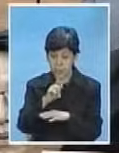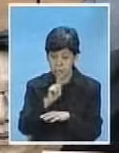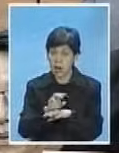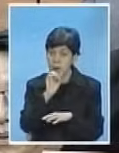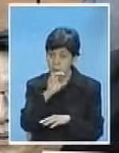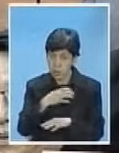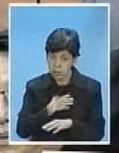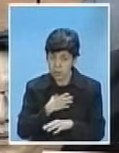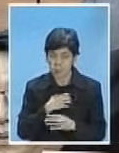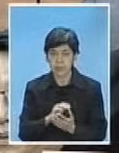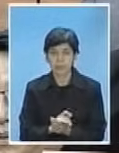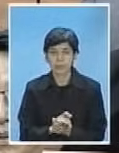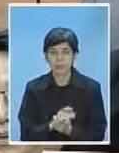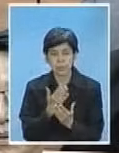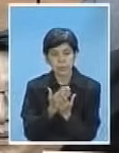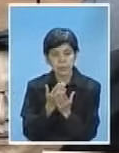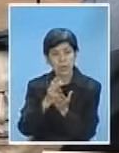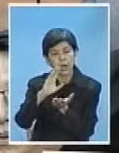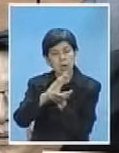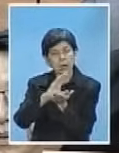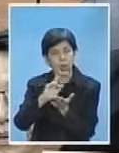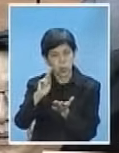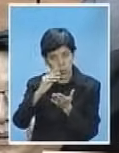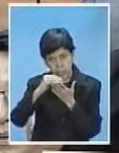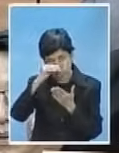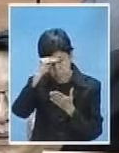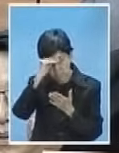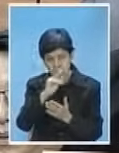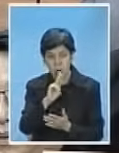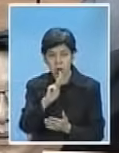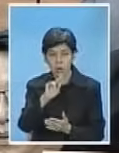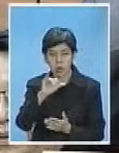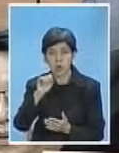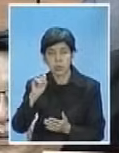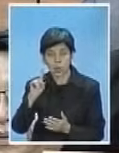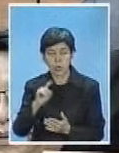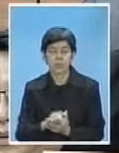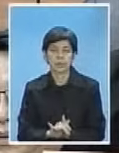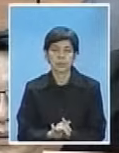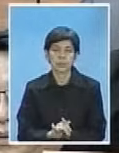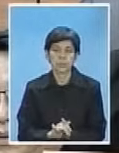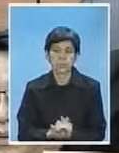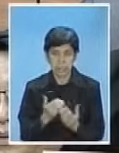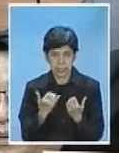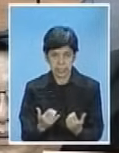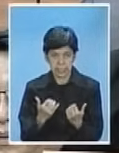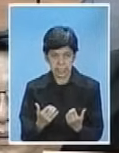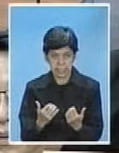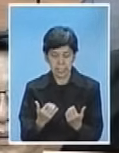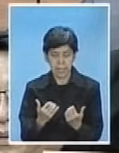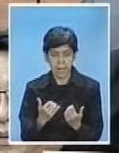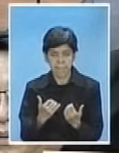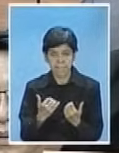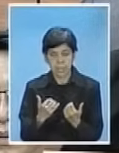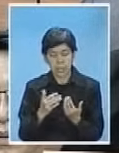ว่ากองทุนเงินกู้ยืมเพื่อการศึกษากยศ.เนี่ยซึ่งขณะนี้กำลังจะเปลี่ยน